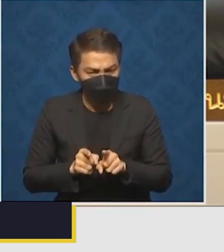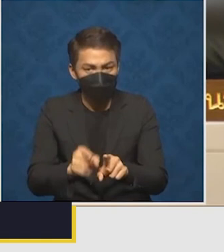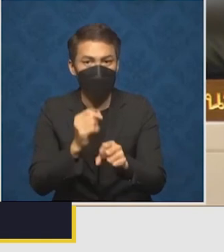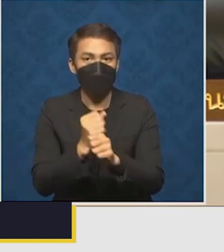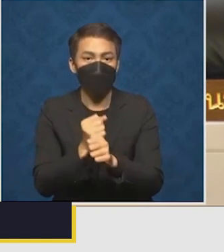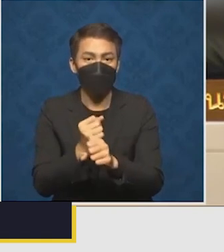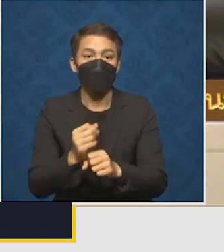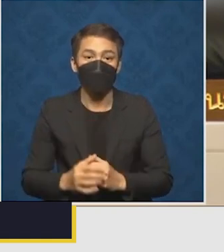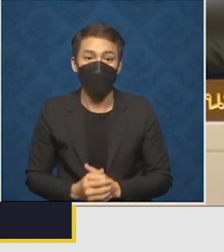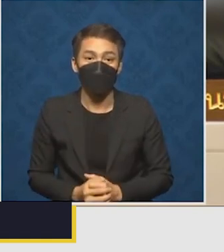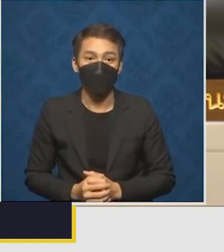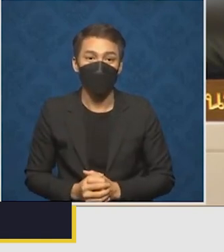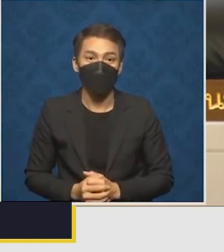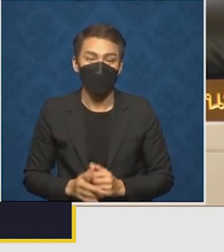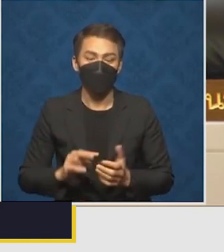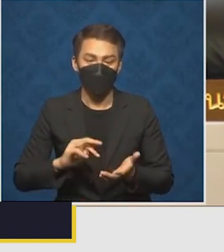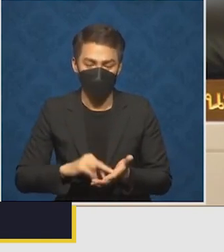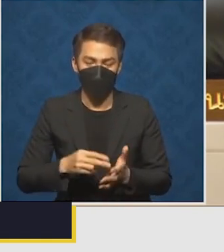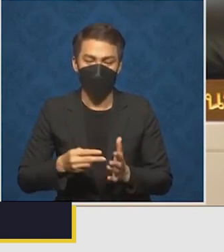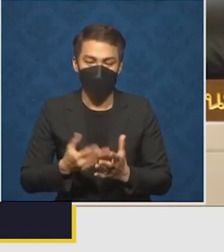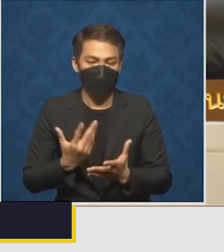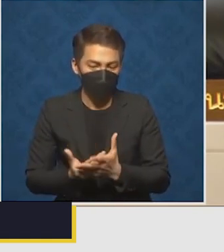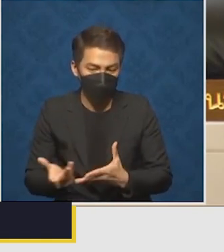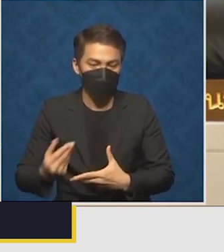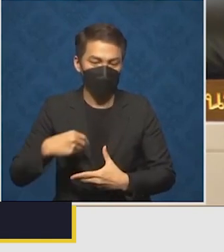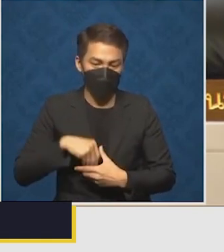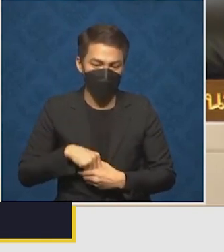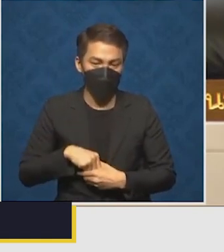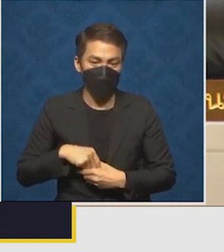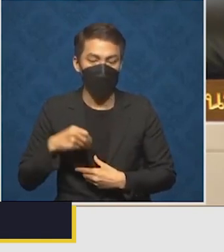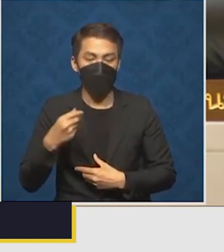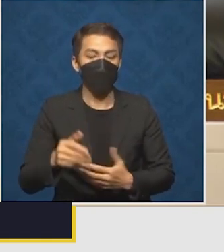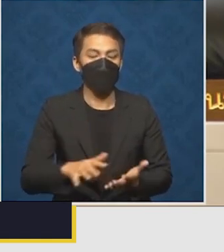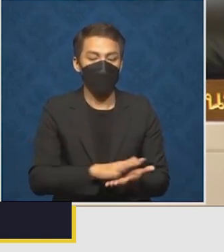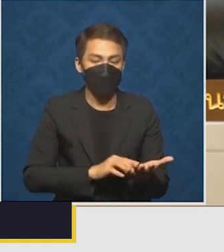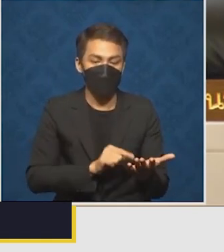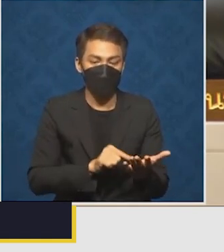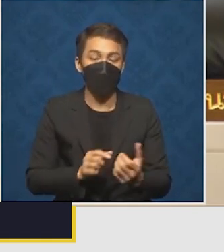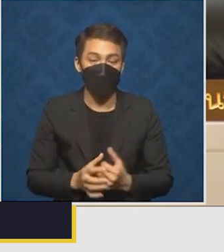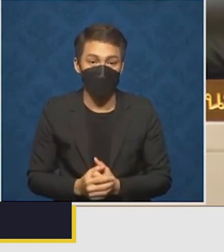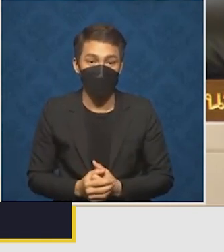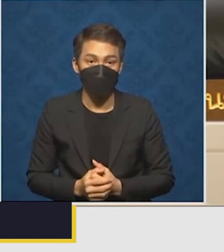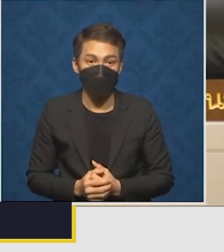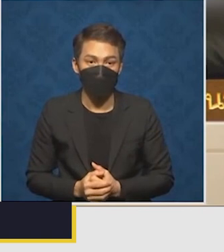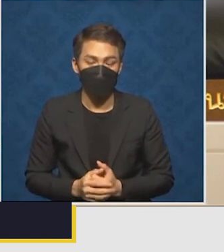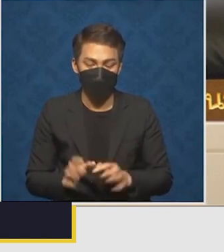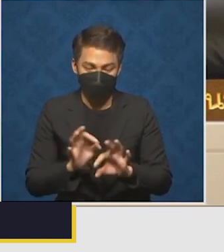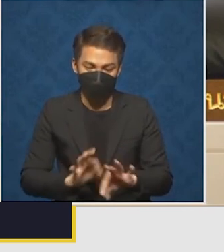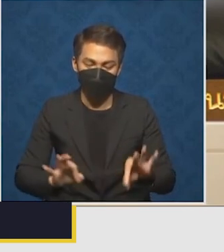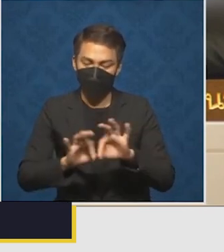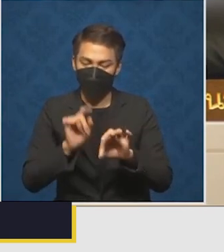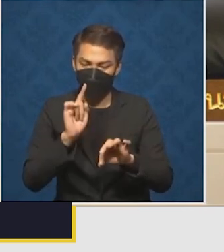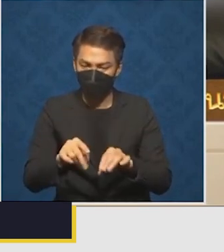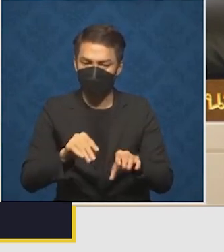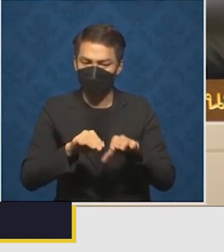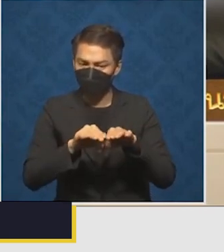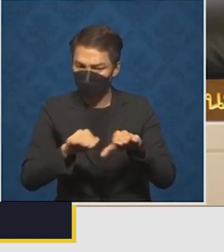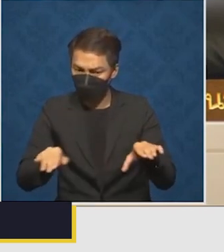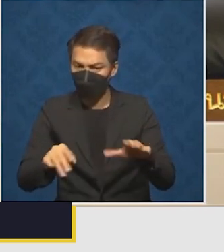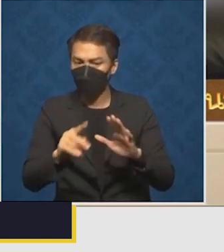ในเรื่องที่ในแบบที่สุดท้ายแล้วมันไม่นำไปสู่ข้อสรุปอะไรเลยอย่างเช่นยังไงผมก็ไม่ลาออกอะไรเงี้ย